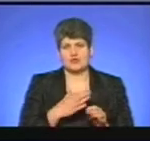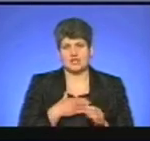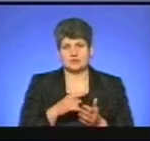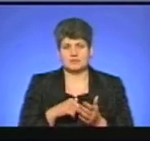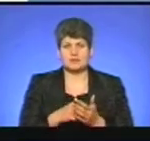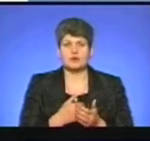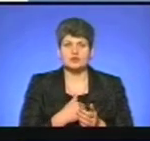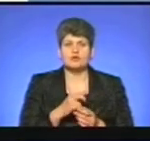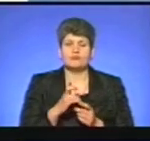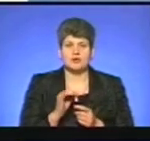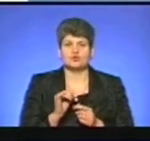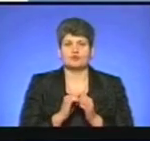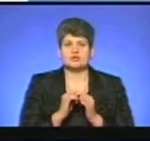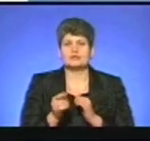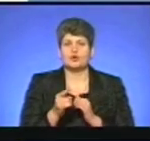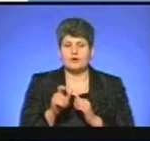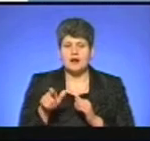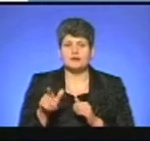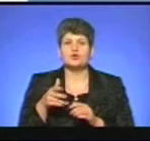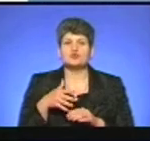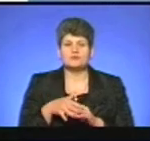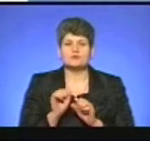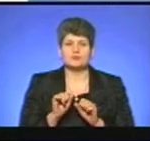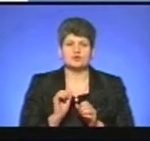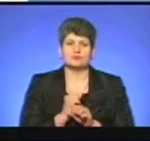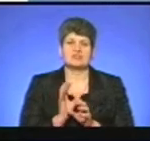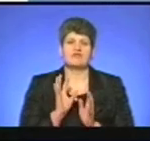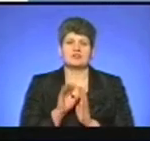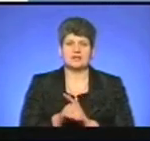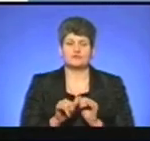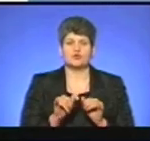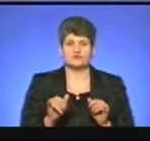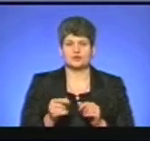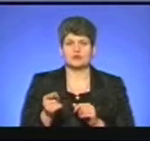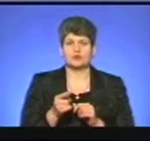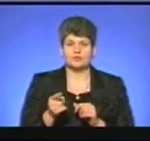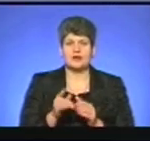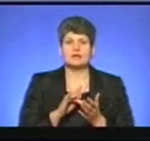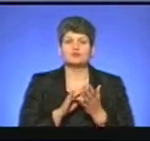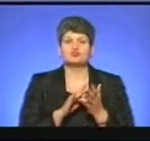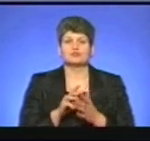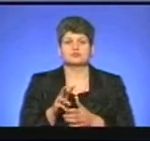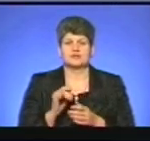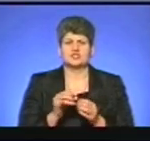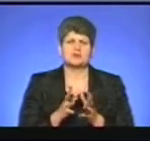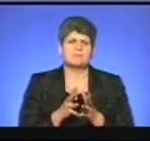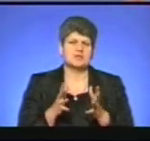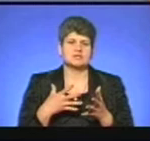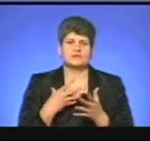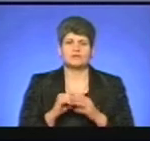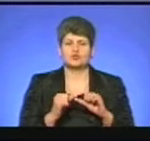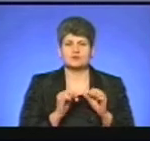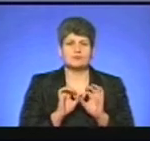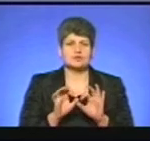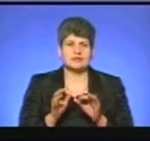Я хотів би, щоб кожен тернополянин розумів, що він може зробити свій вклад в розвиток Тернополя як туристичної дестинації. І чим більше він своїм друзям розкаже